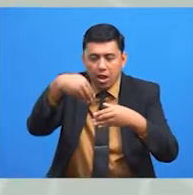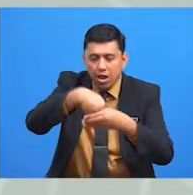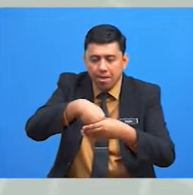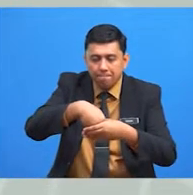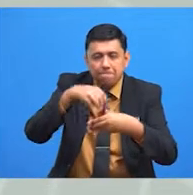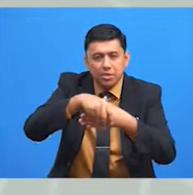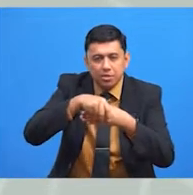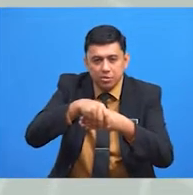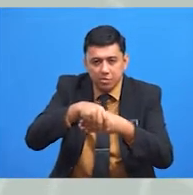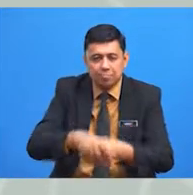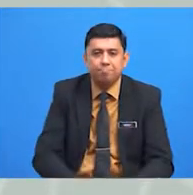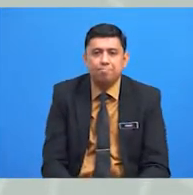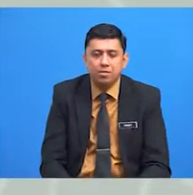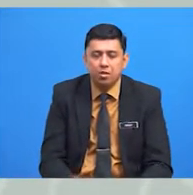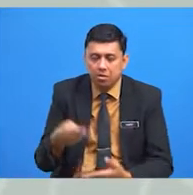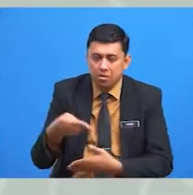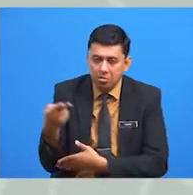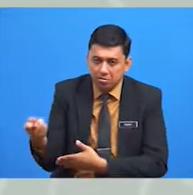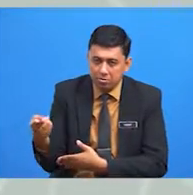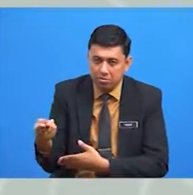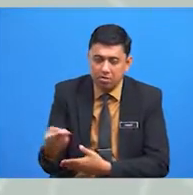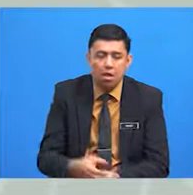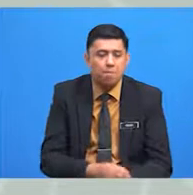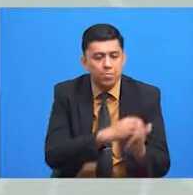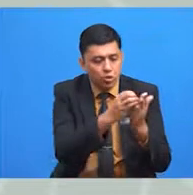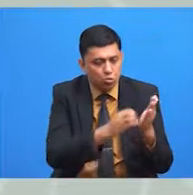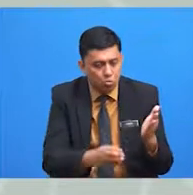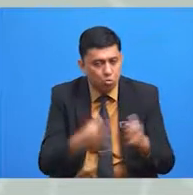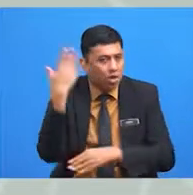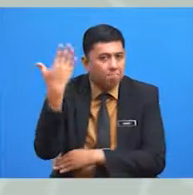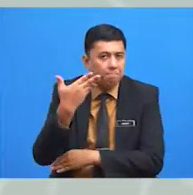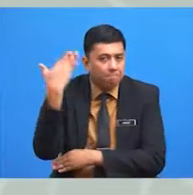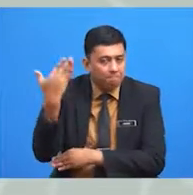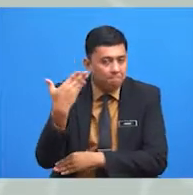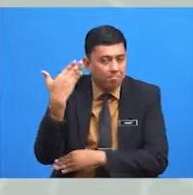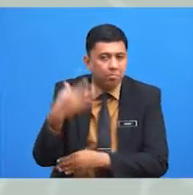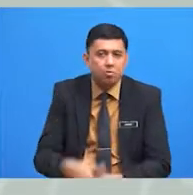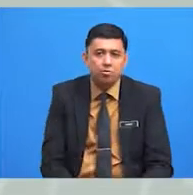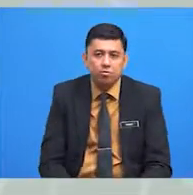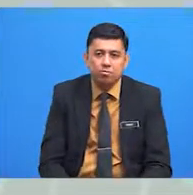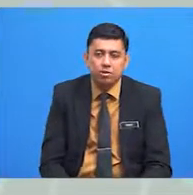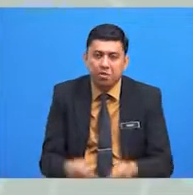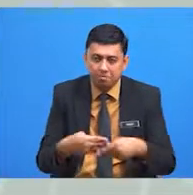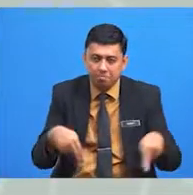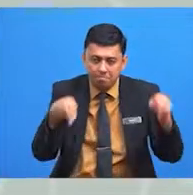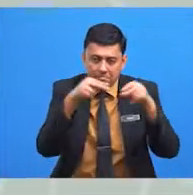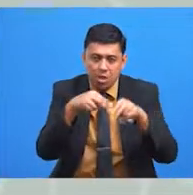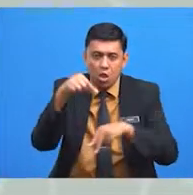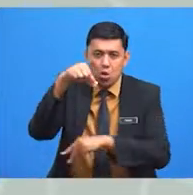Inggeris. Karya awalnya bercorak sejarah, iaitu Hikayat Queen